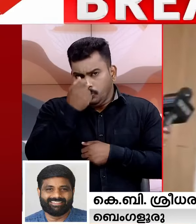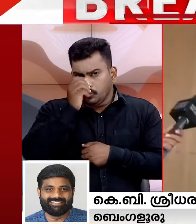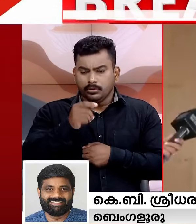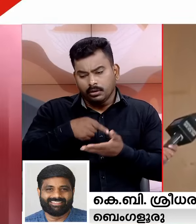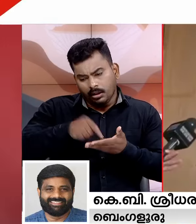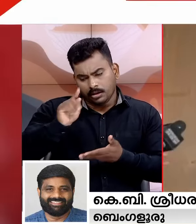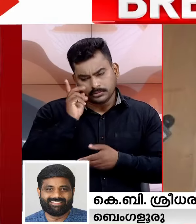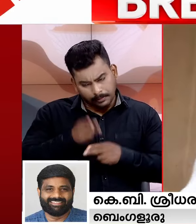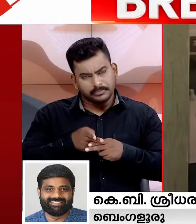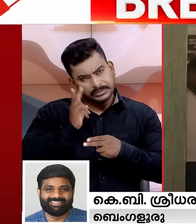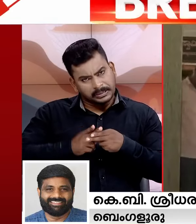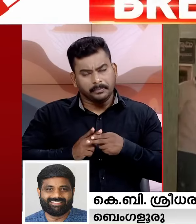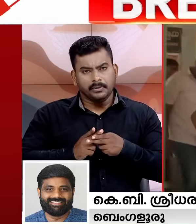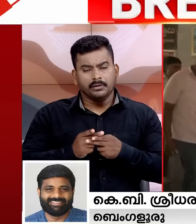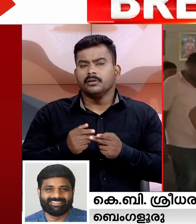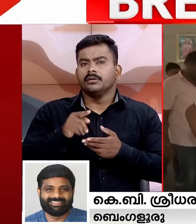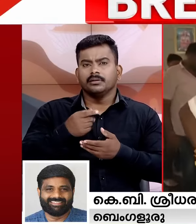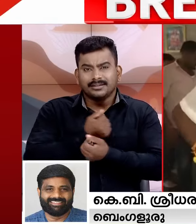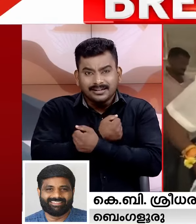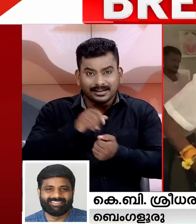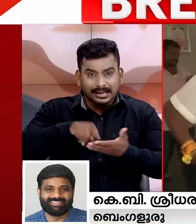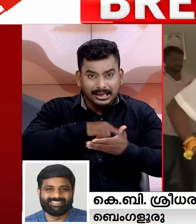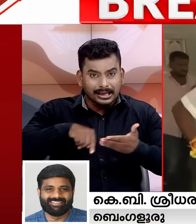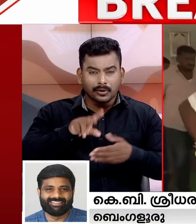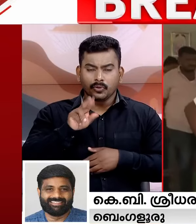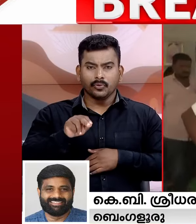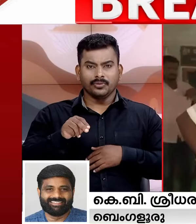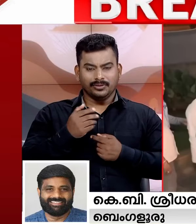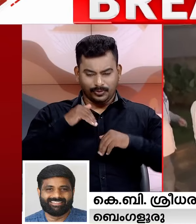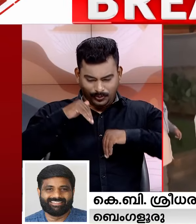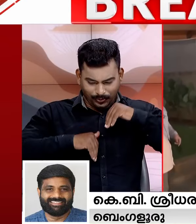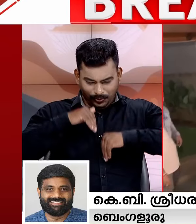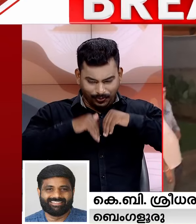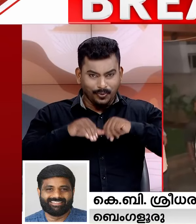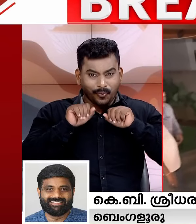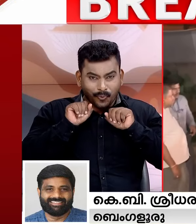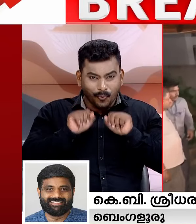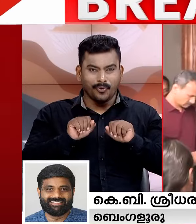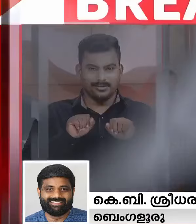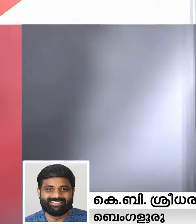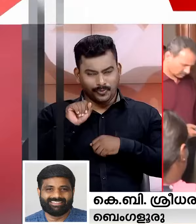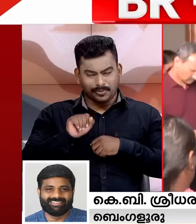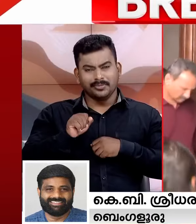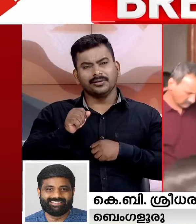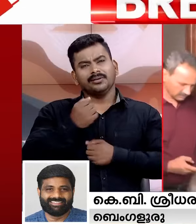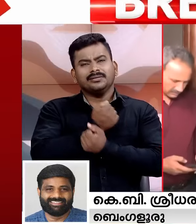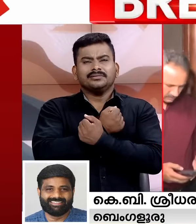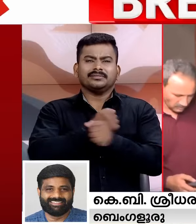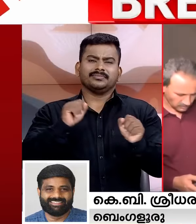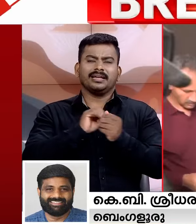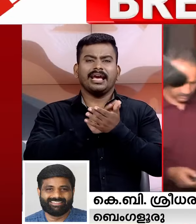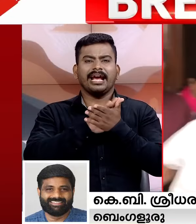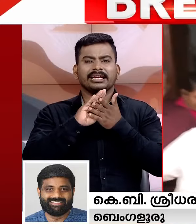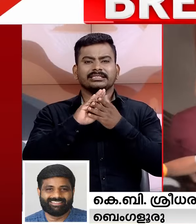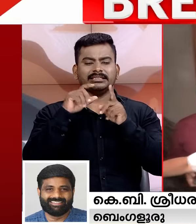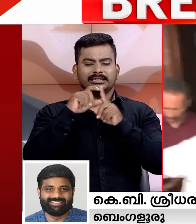നിന്ന് ഉത്തരവുണ്ടായിരിക്കുകയാണ്. ഈ ജനപ്രതിനിധികൾക്കായുള്ള പ്രത്യേക കോടതിയാണ് നേരത്തെ എച്ച് ഡി രേവണയ്ക്ക് ജാമ്യം അനുവദിച്ചത്. ഇപ്പോൾ